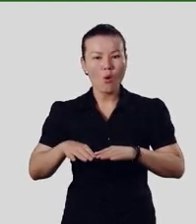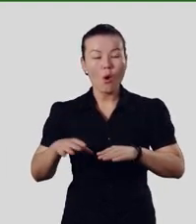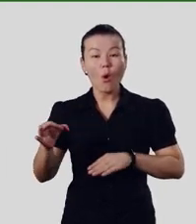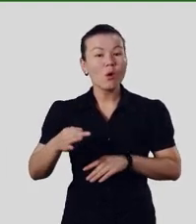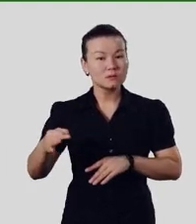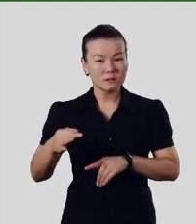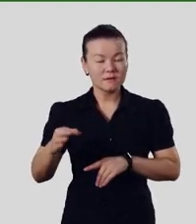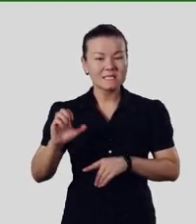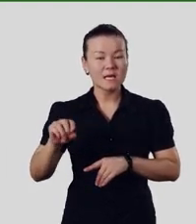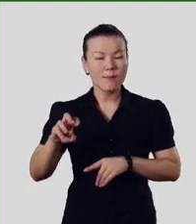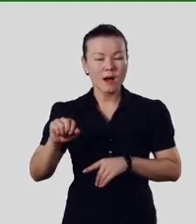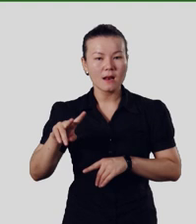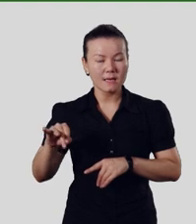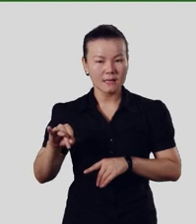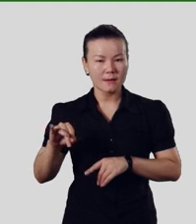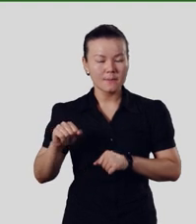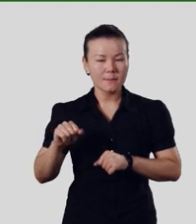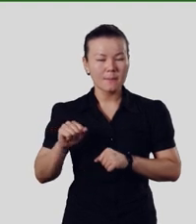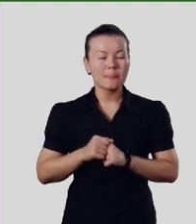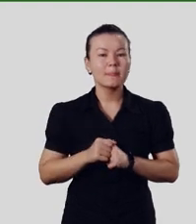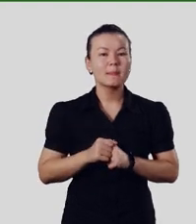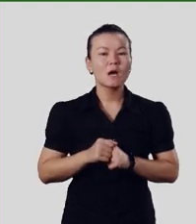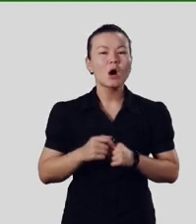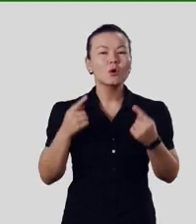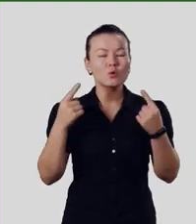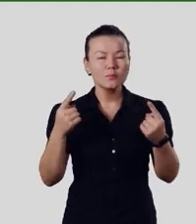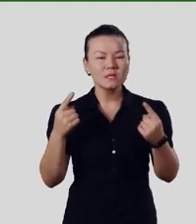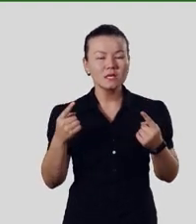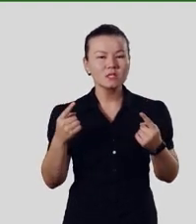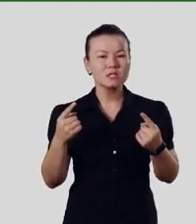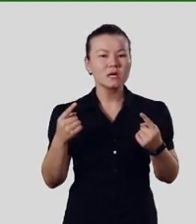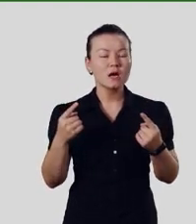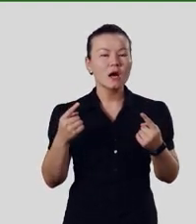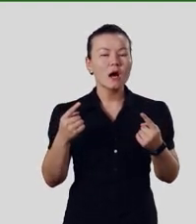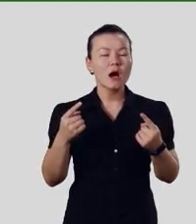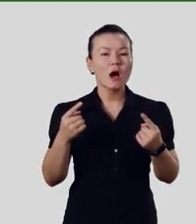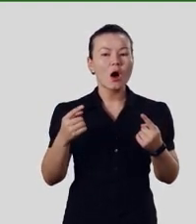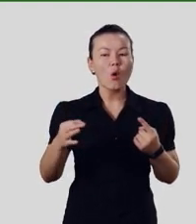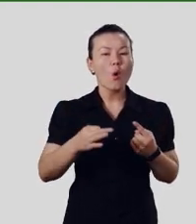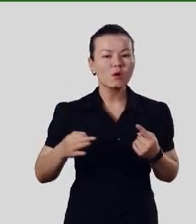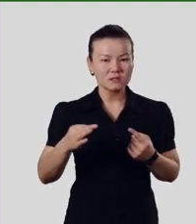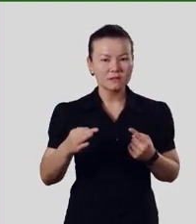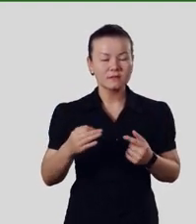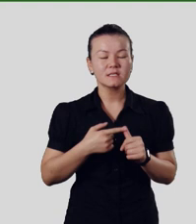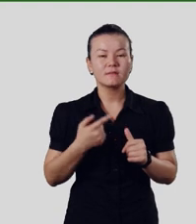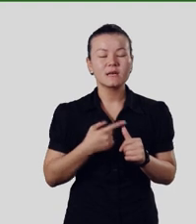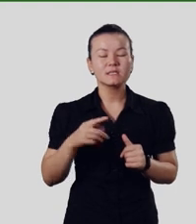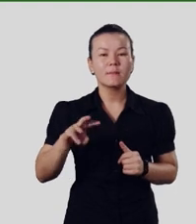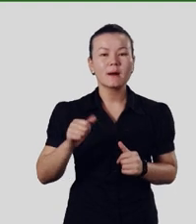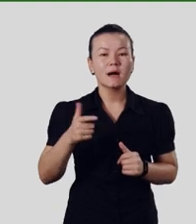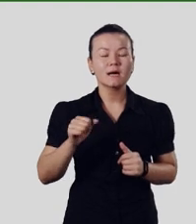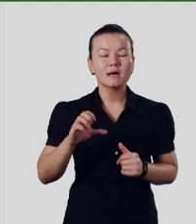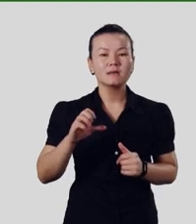Островов у берегов Африки мало. Крупнейший из них – остров Мадагаскар. От